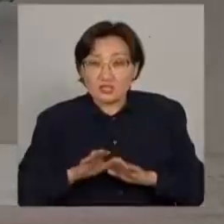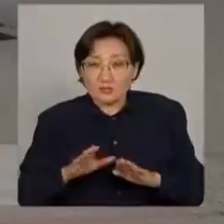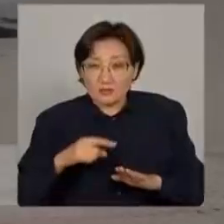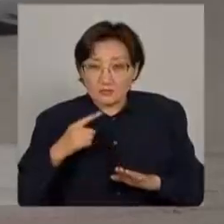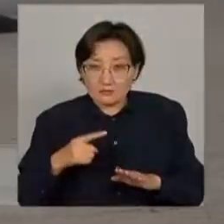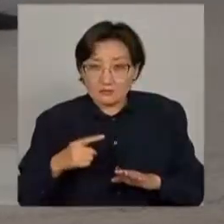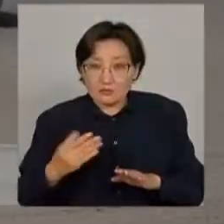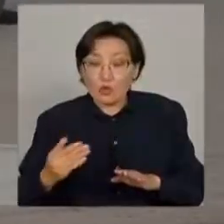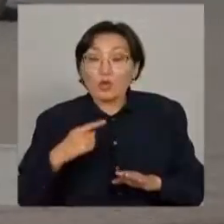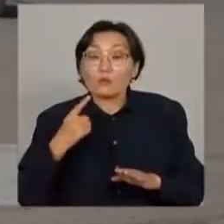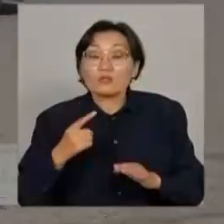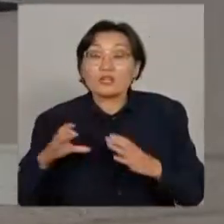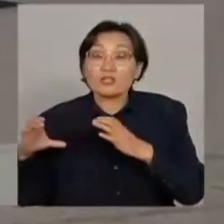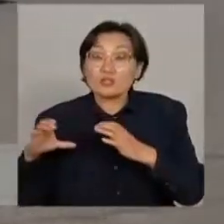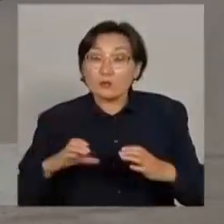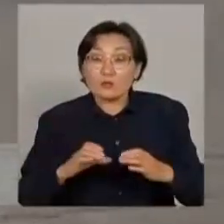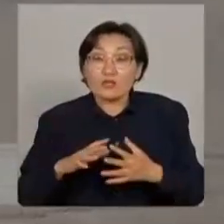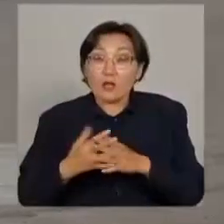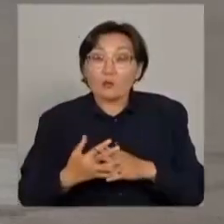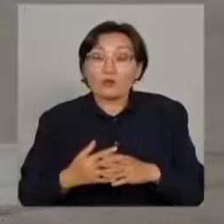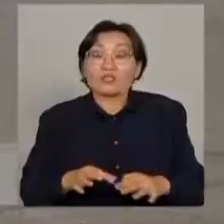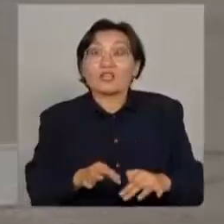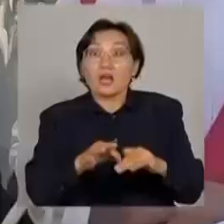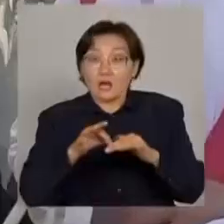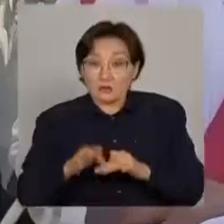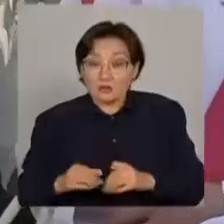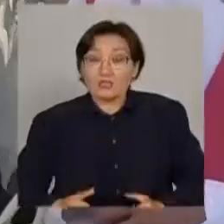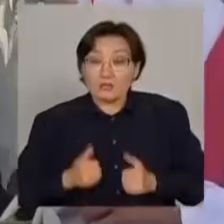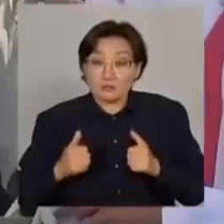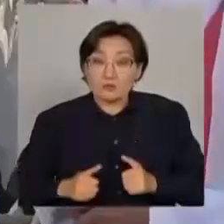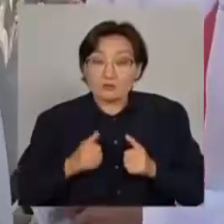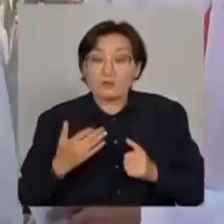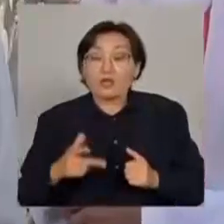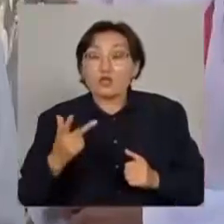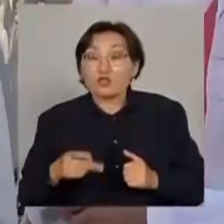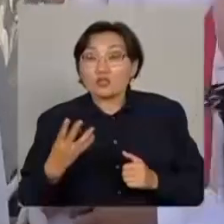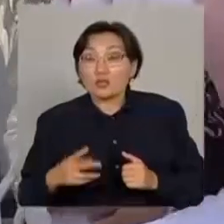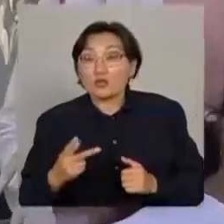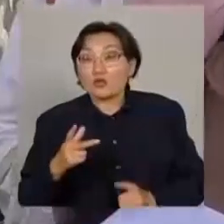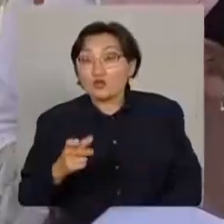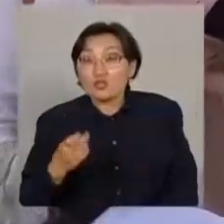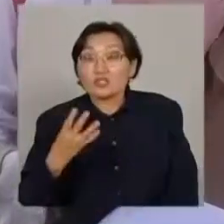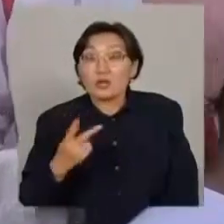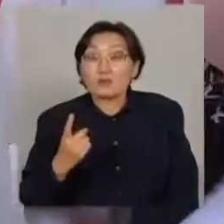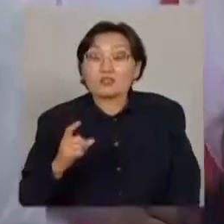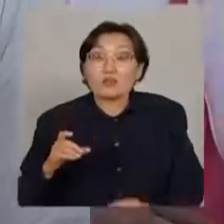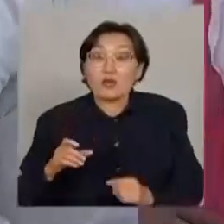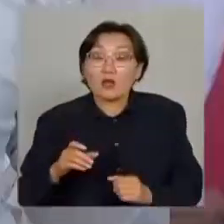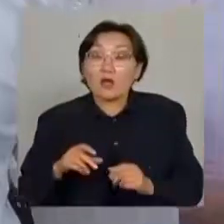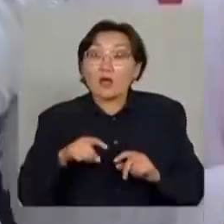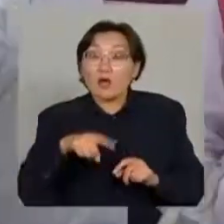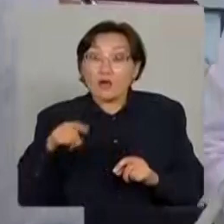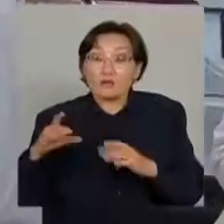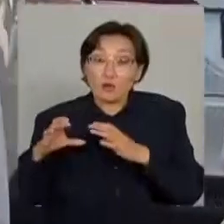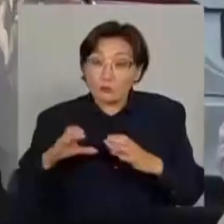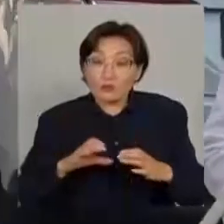ақталды. Айтуларынша автобусты ауылға келуге тырысып ақ жатыр. 341 маршрут осыған дейін осы жерде жүрген